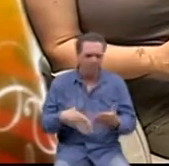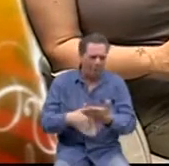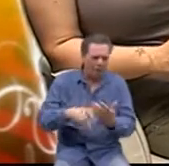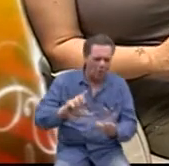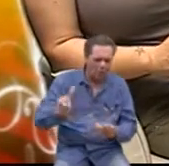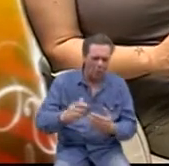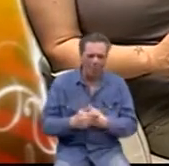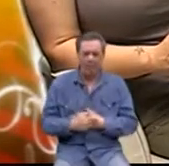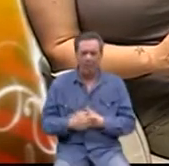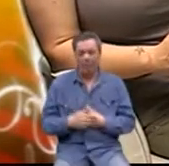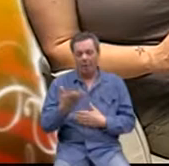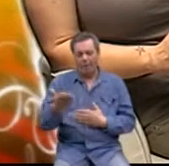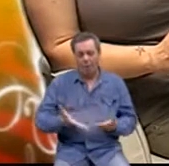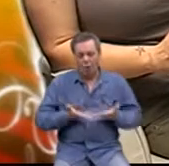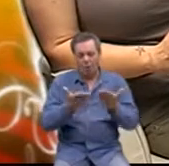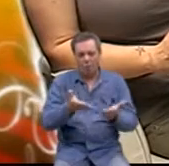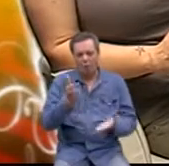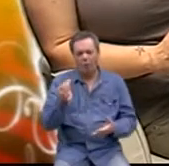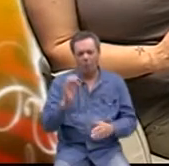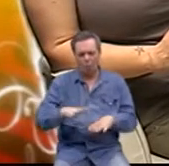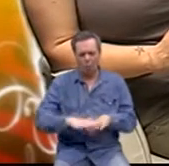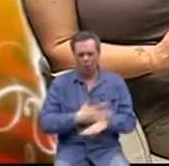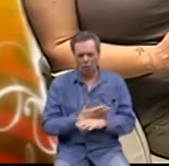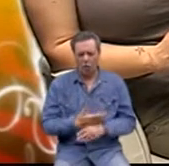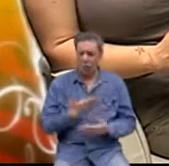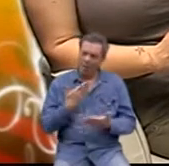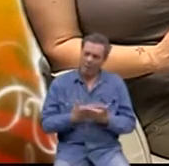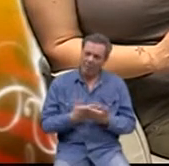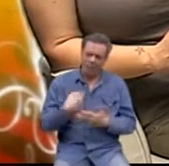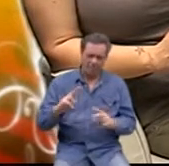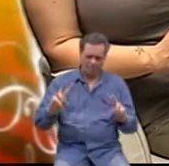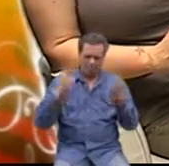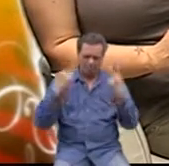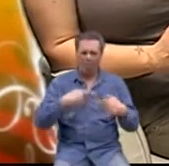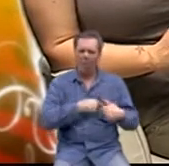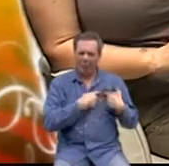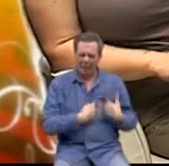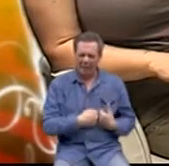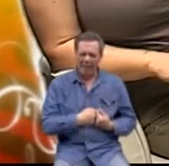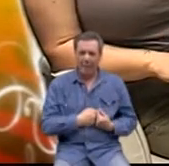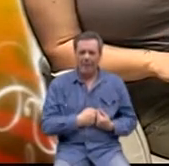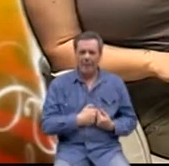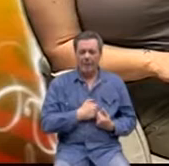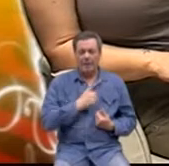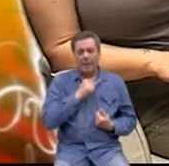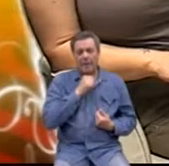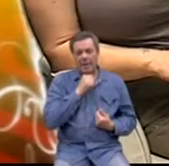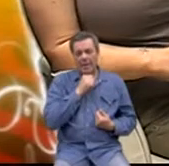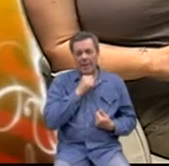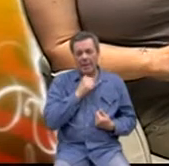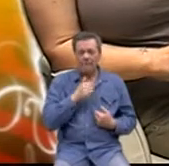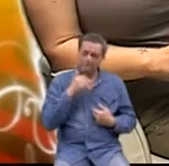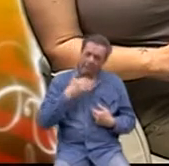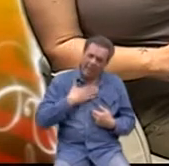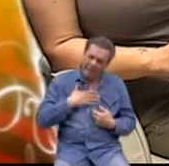drugima, doprinosite svom dobrom osjećaju. Tako da ih pozivamo na volontiranje. I nadalje